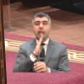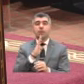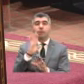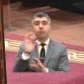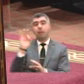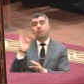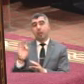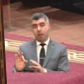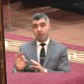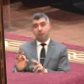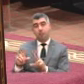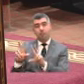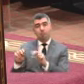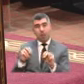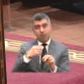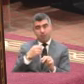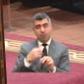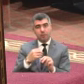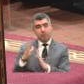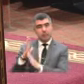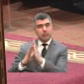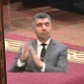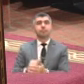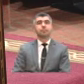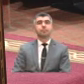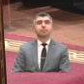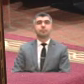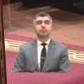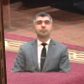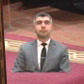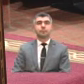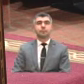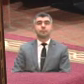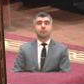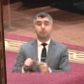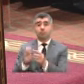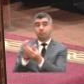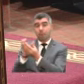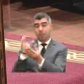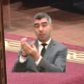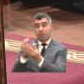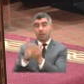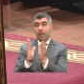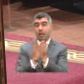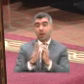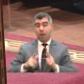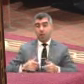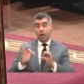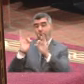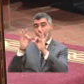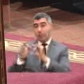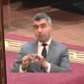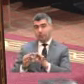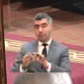مقارنة مع الموسم الماضي. إلا خدينا الحافلات المدرسية، عدد هذه